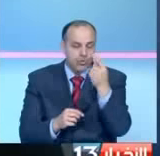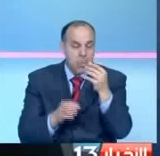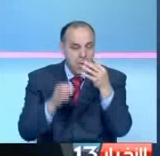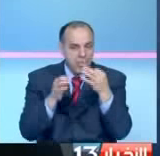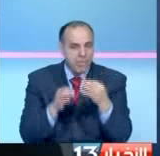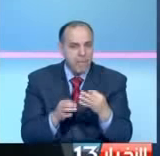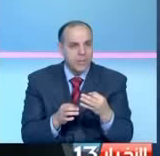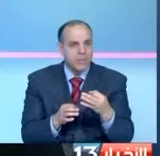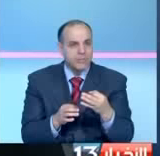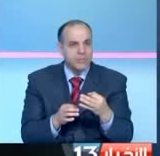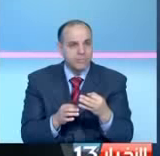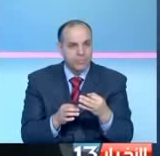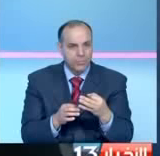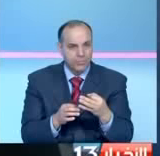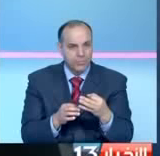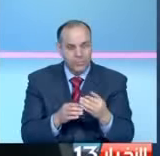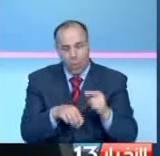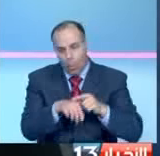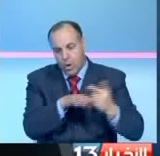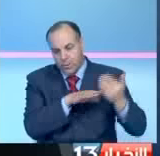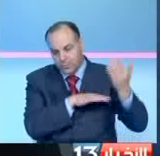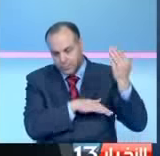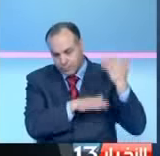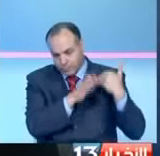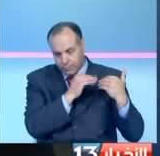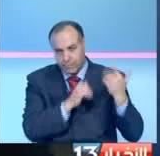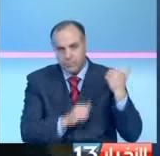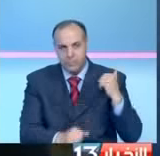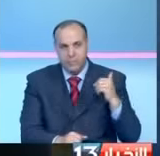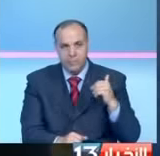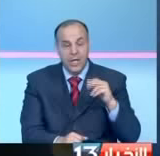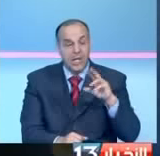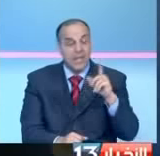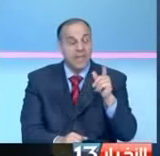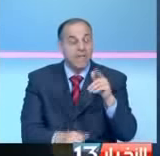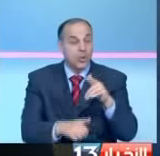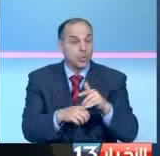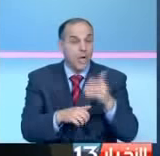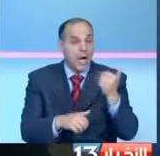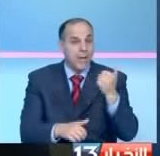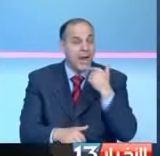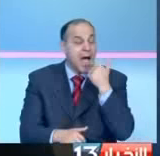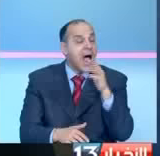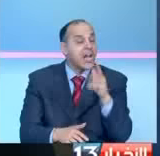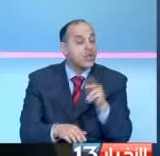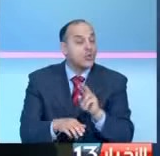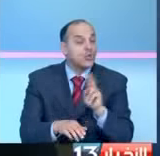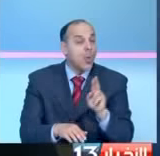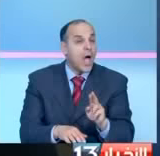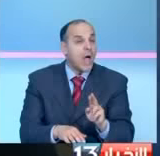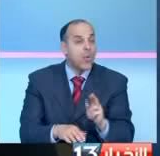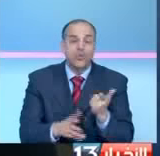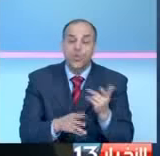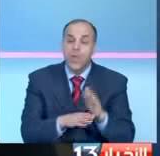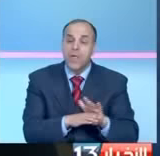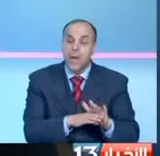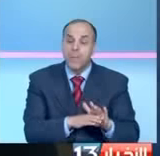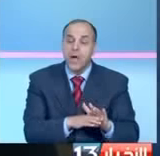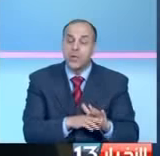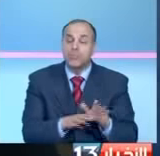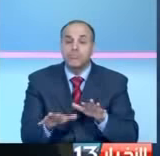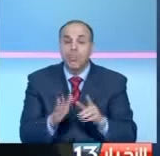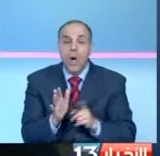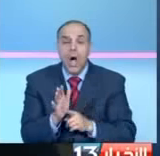بالضبط خلال هذه الفترة التي حددت الهيئة، وكيف وقع ذلك ولماذا وقع، وما هي الضمانات